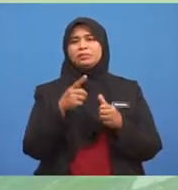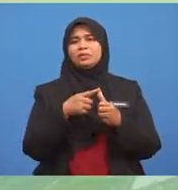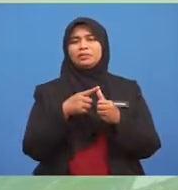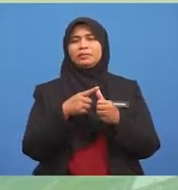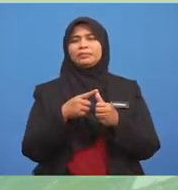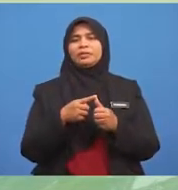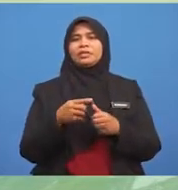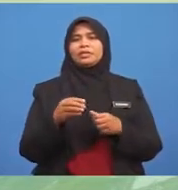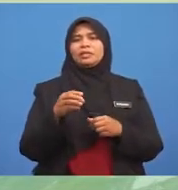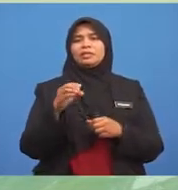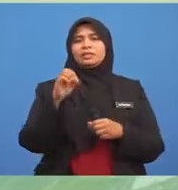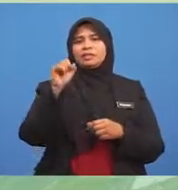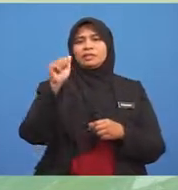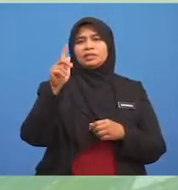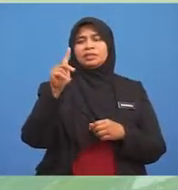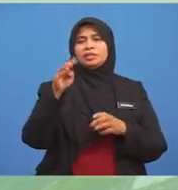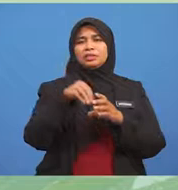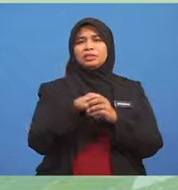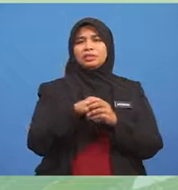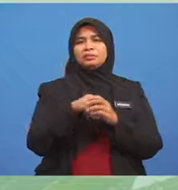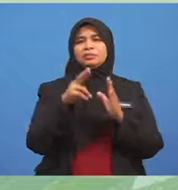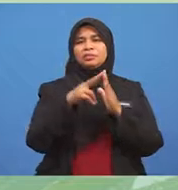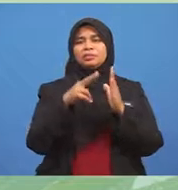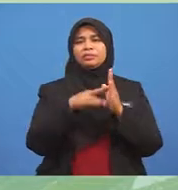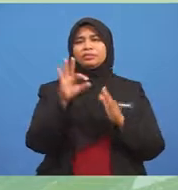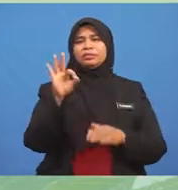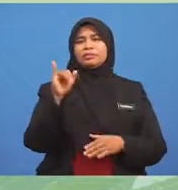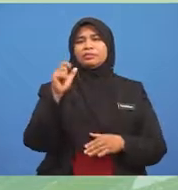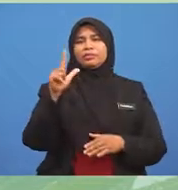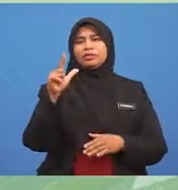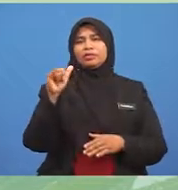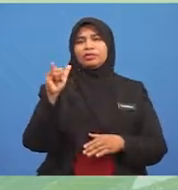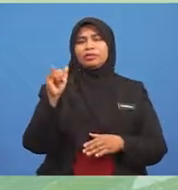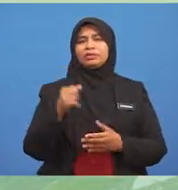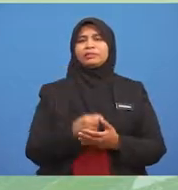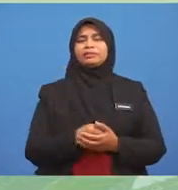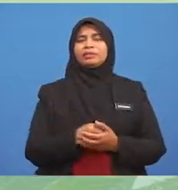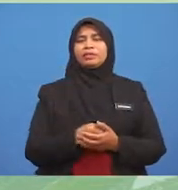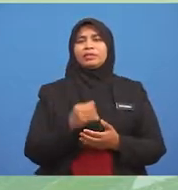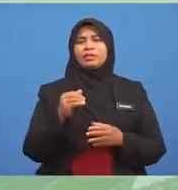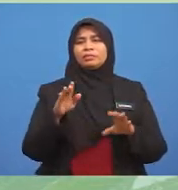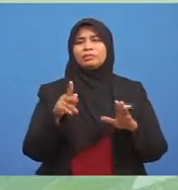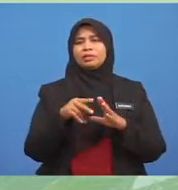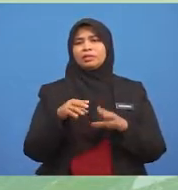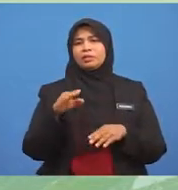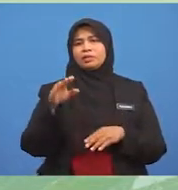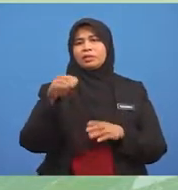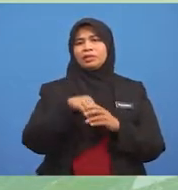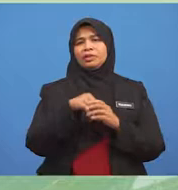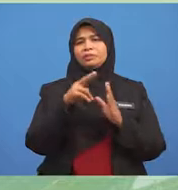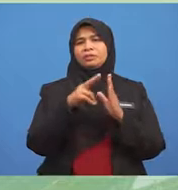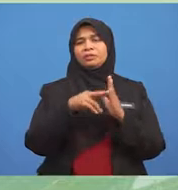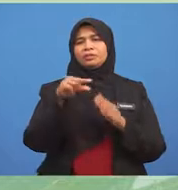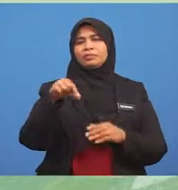iaitu syak dalam rukun fi'li, iaitu rukun perbuatan atau pergerakan solat, dan syak dalam